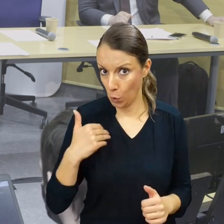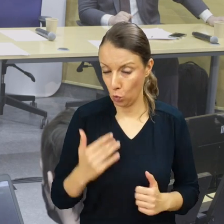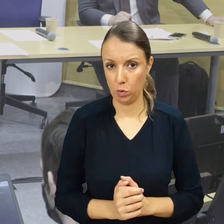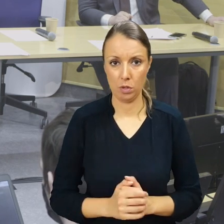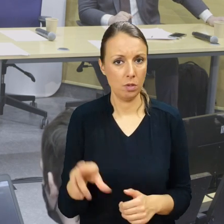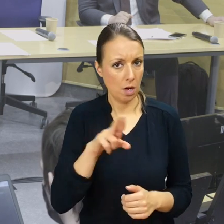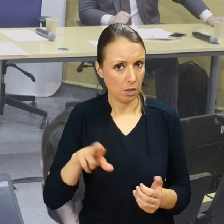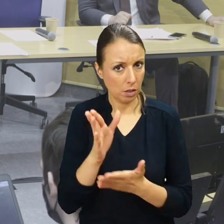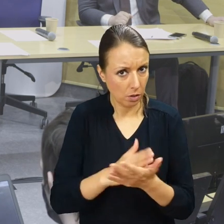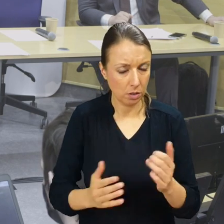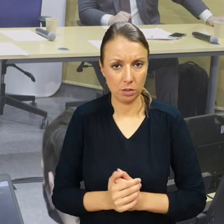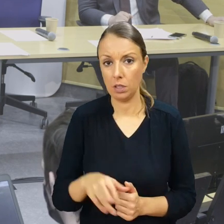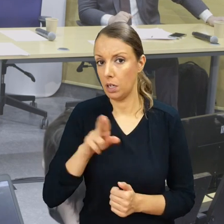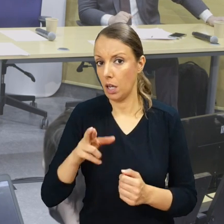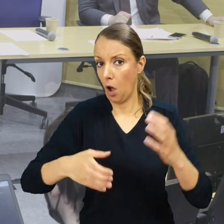Dzielnicy, osiedla,